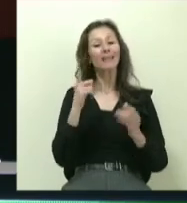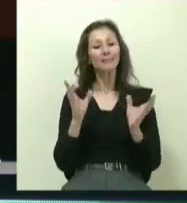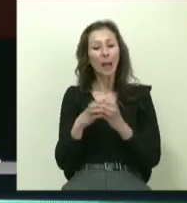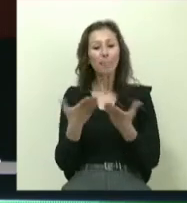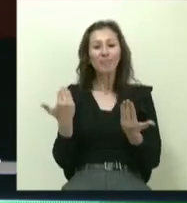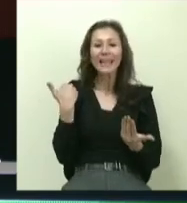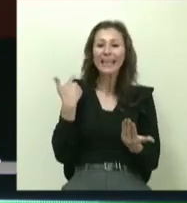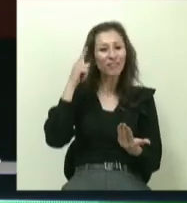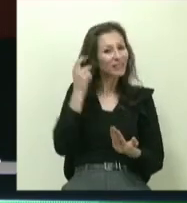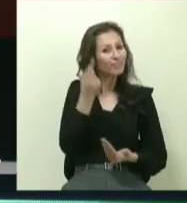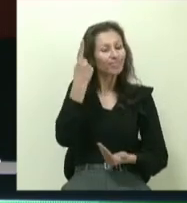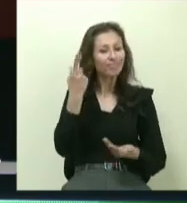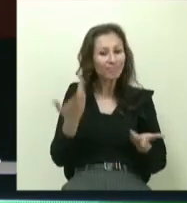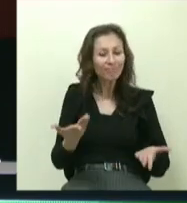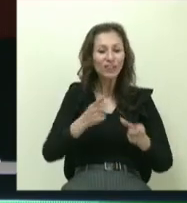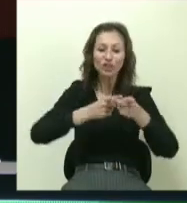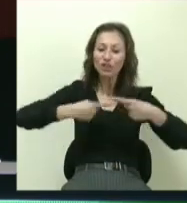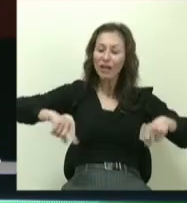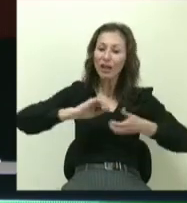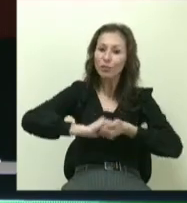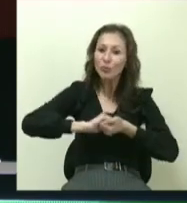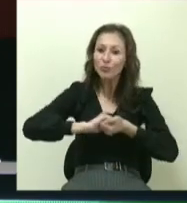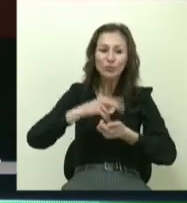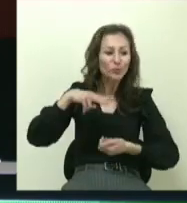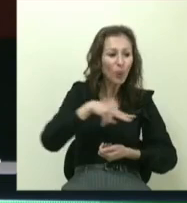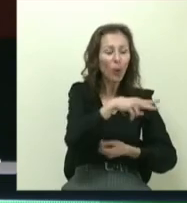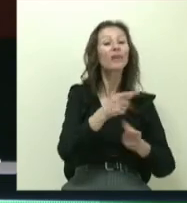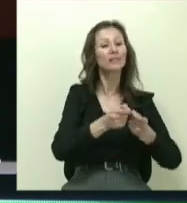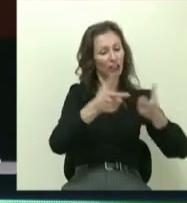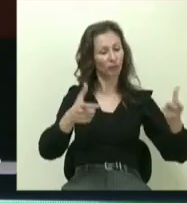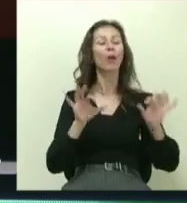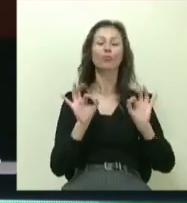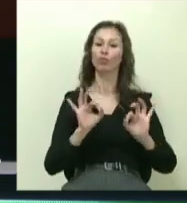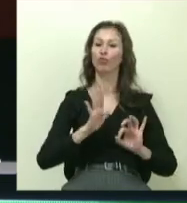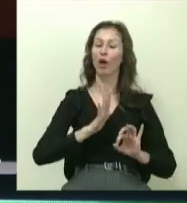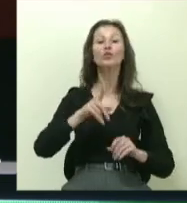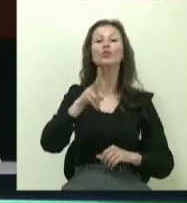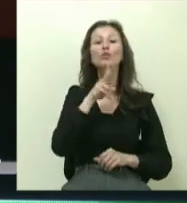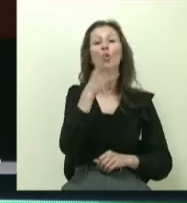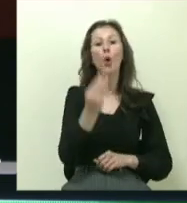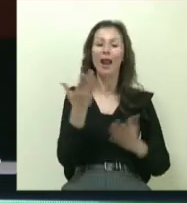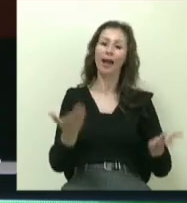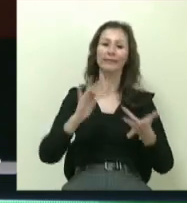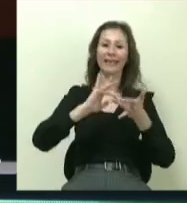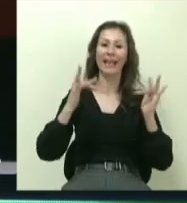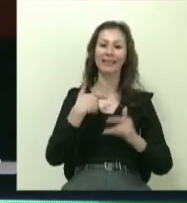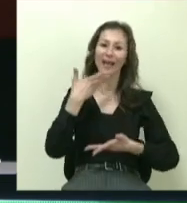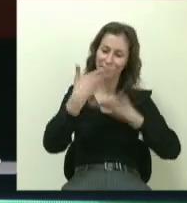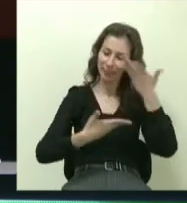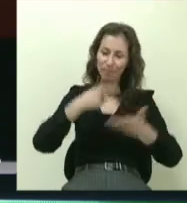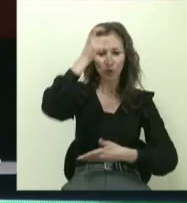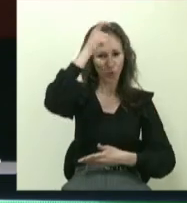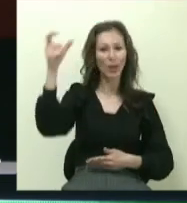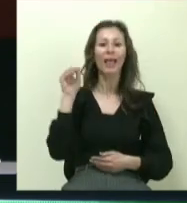buluşlarla çevre dostu yöntemlerin geliştirilmesi mümkün Şimdi son olarak artık İnternetten söz edip